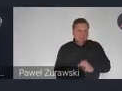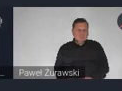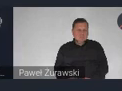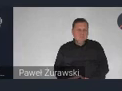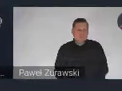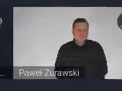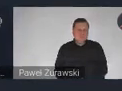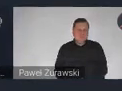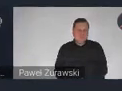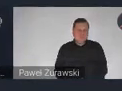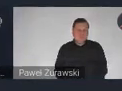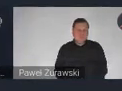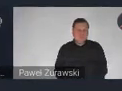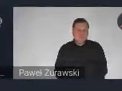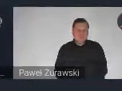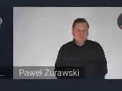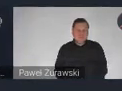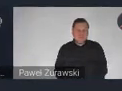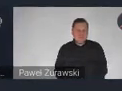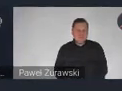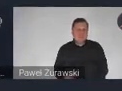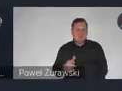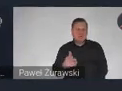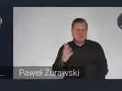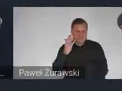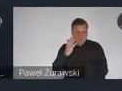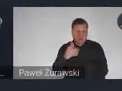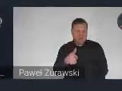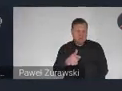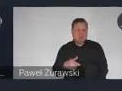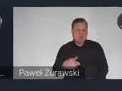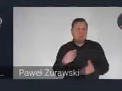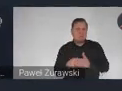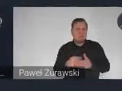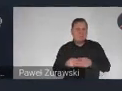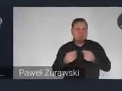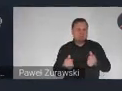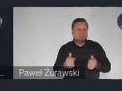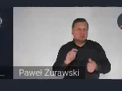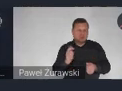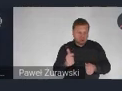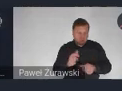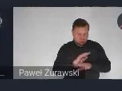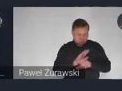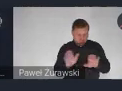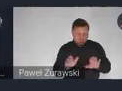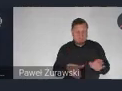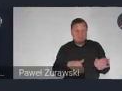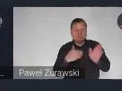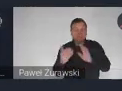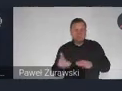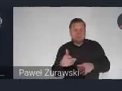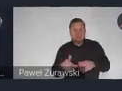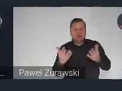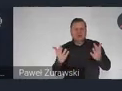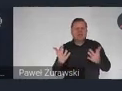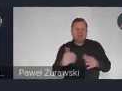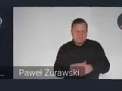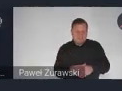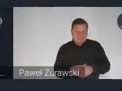już wiemy na co można przeznaczyć środki teraz warto poznać właśnie te kwoty czyli